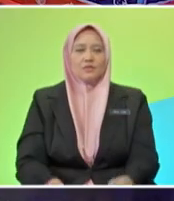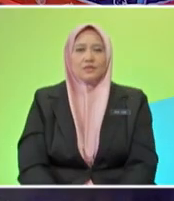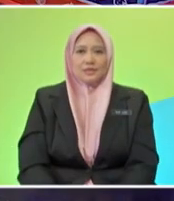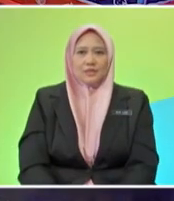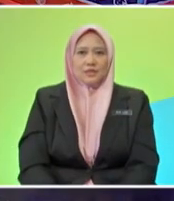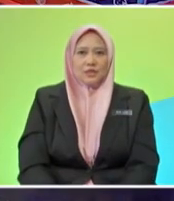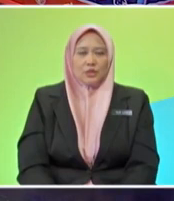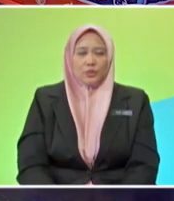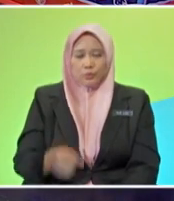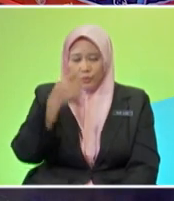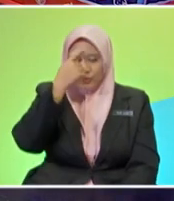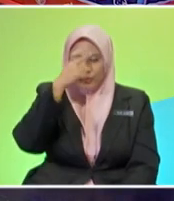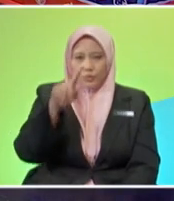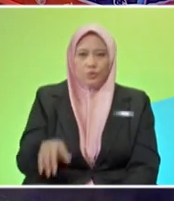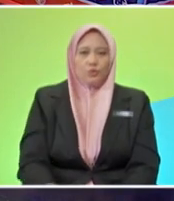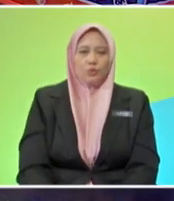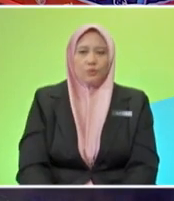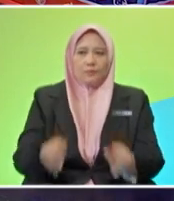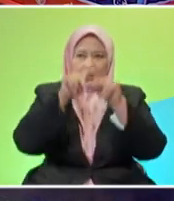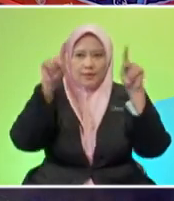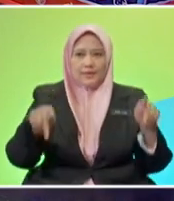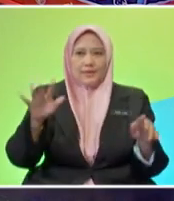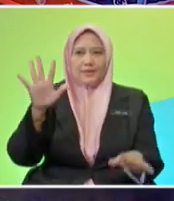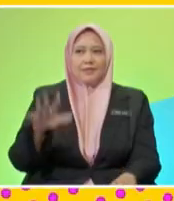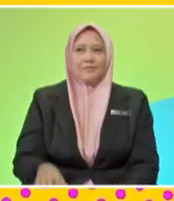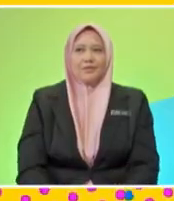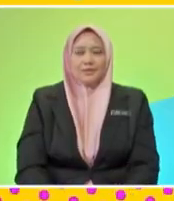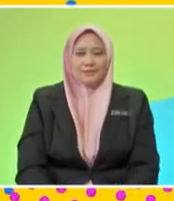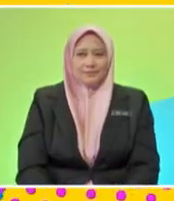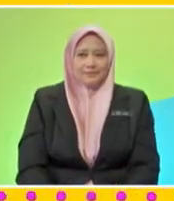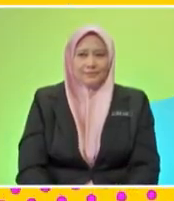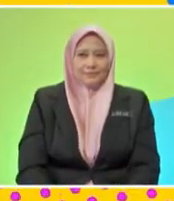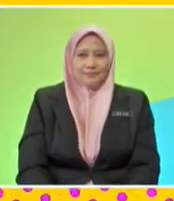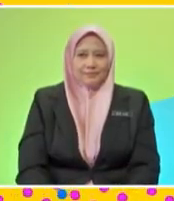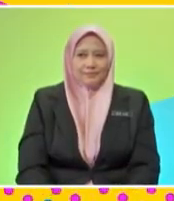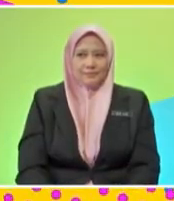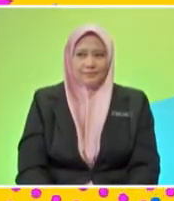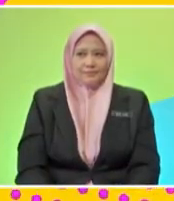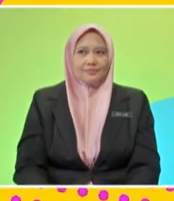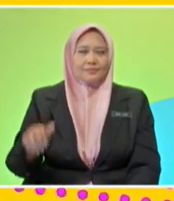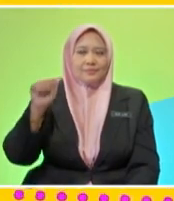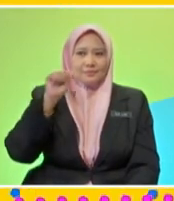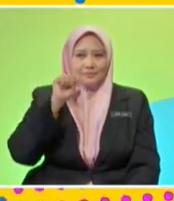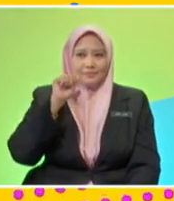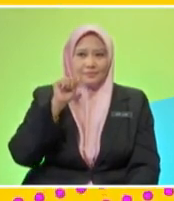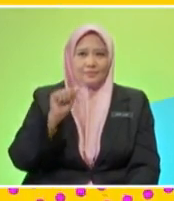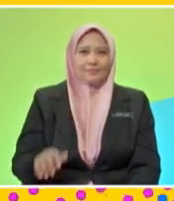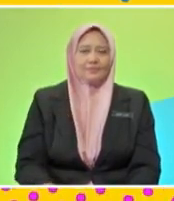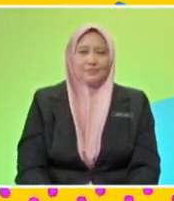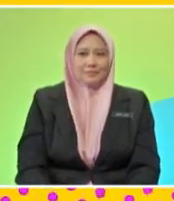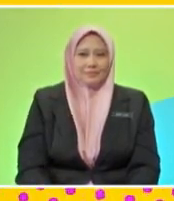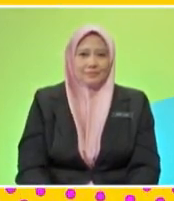Untuk peringkat 5. Ada mana-mana murid peringkat 5? Kita persilakan Azahra dari kumpulan